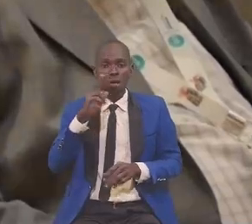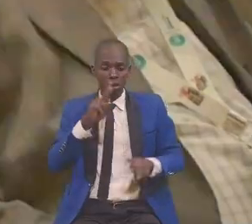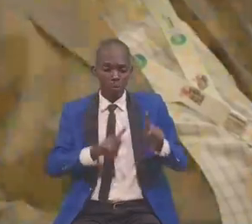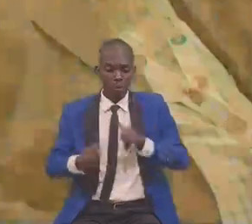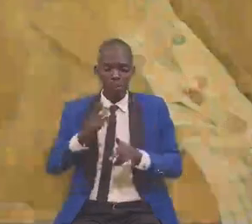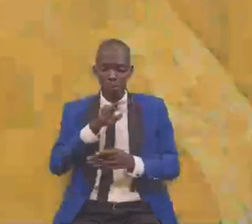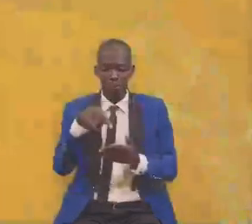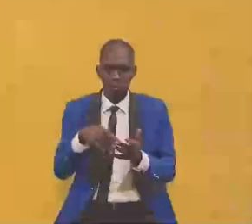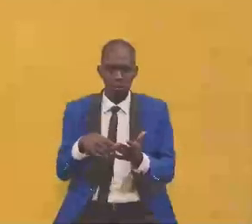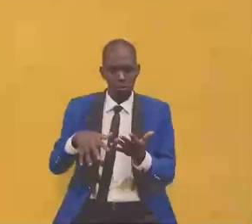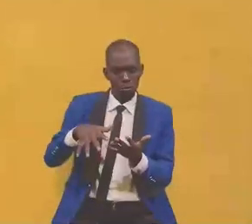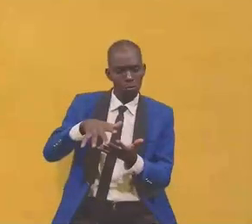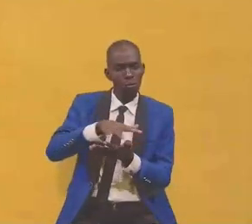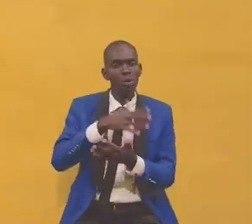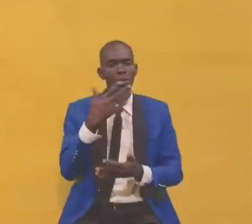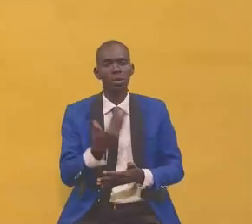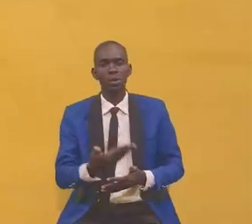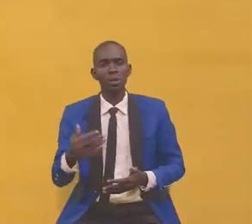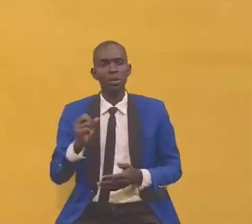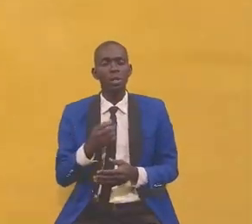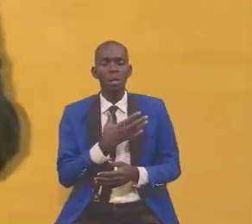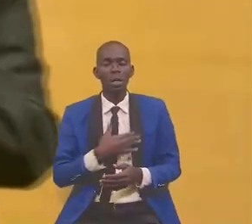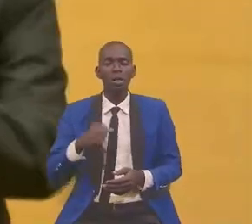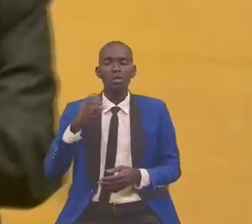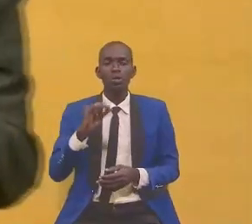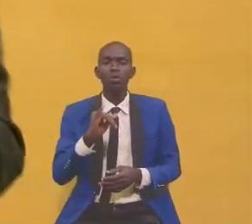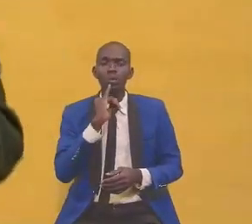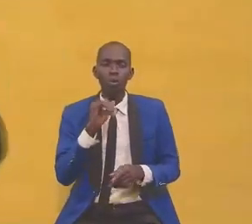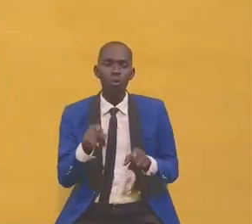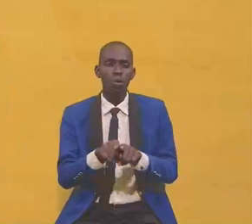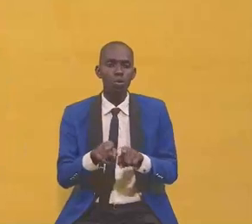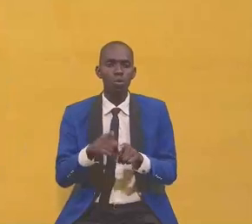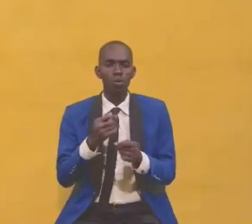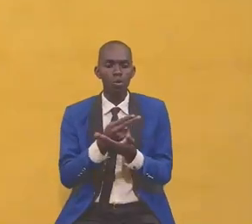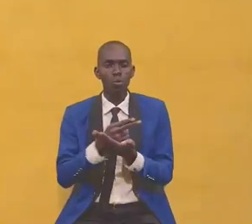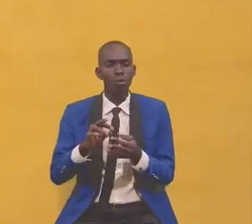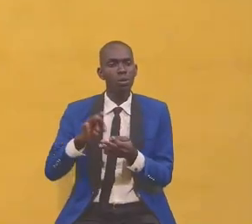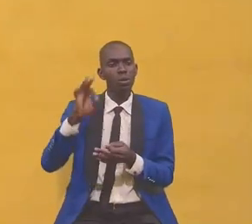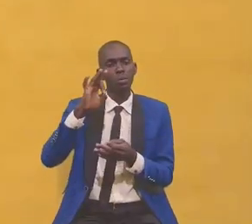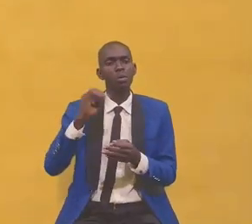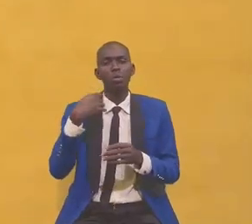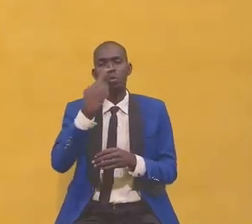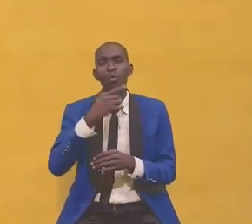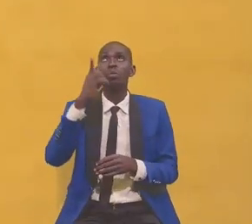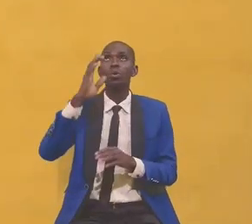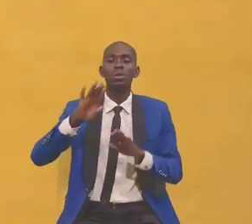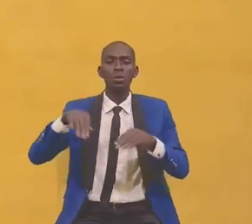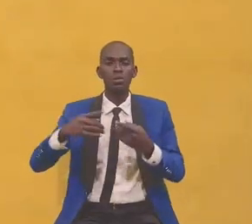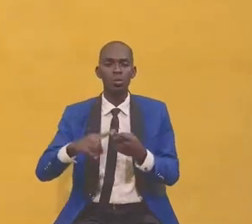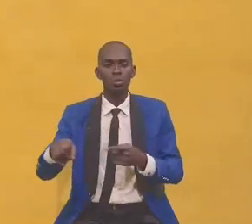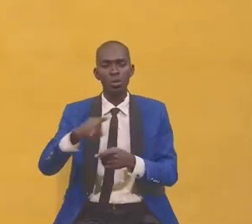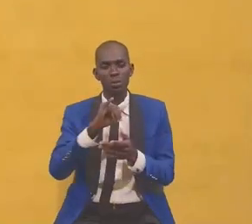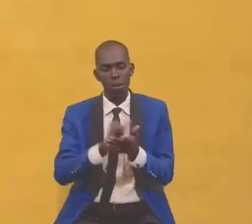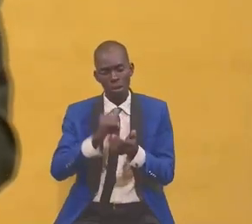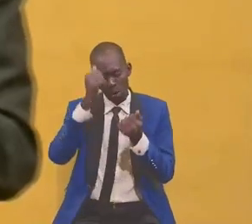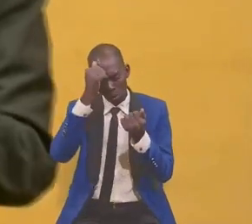Saint-Esprit que Dieu a donné à ceux qui lui obéissent. Je prie que ce